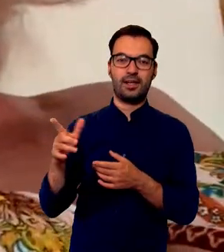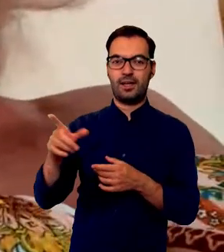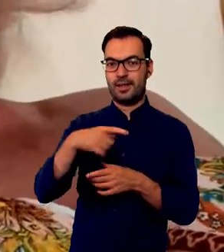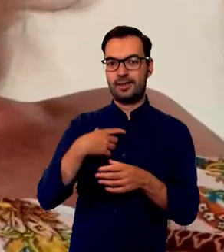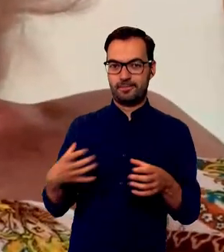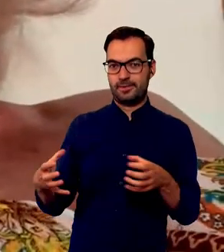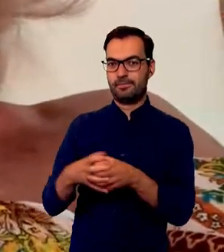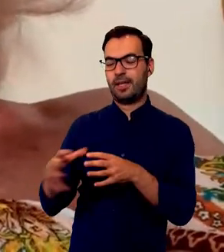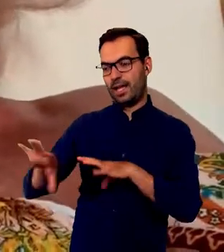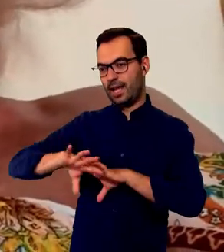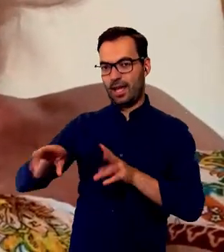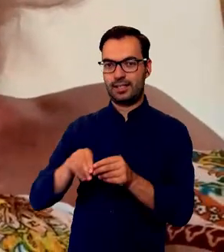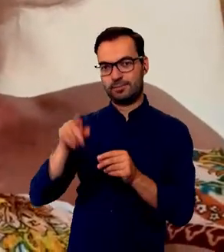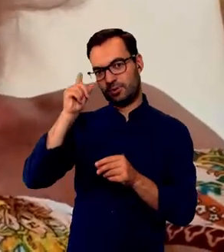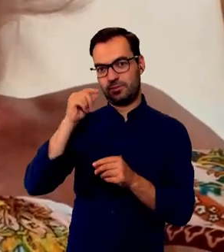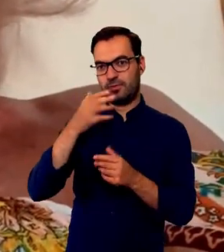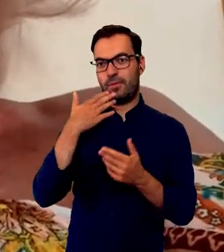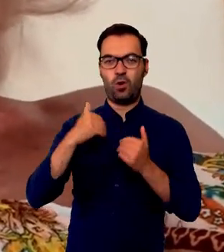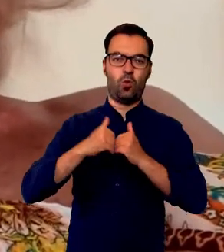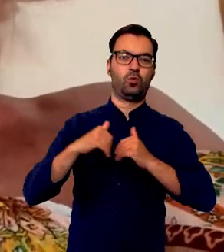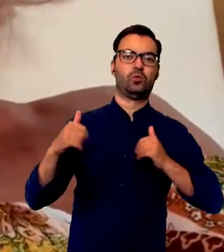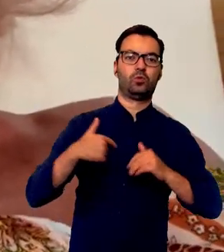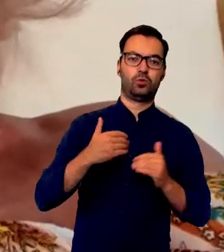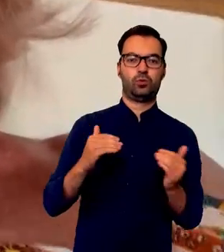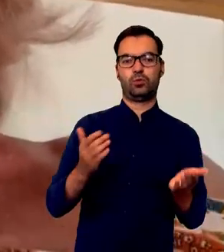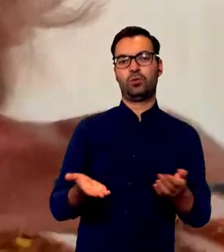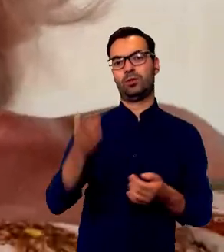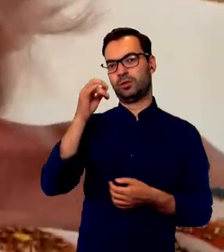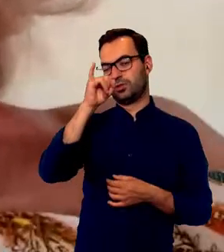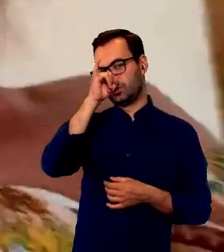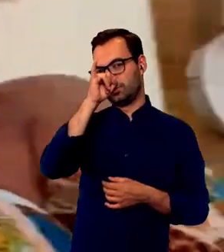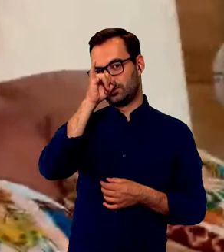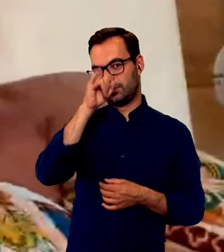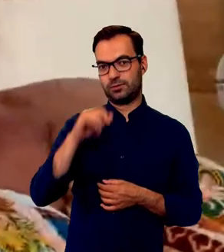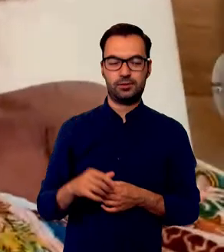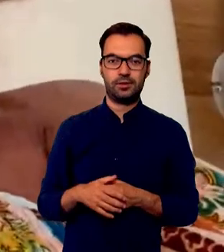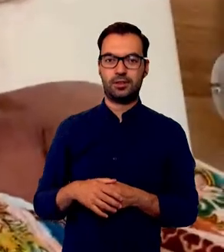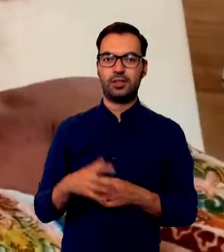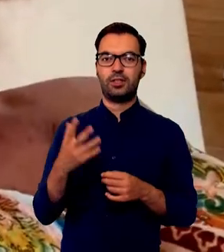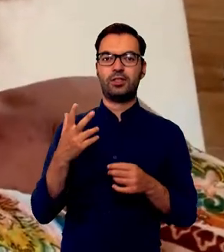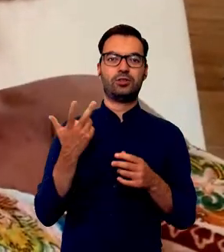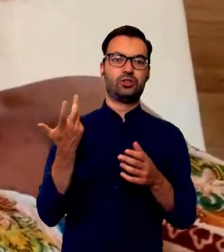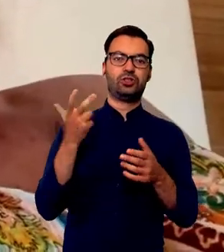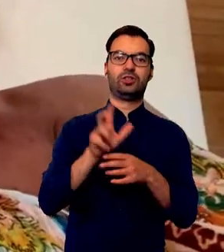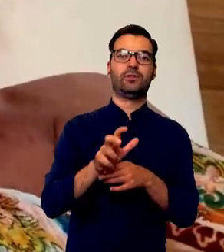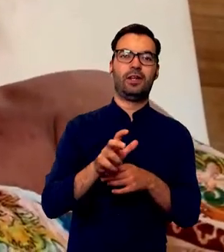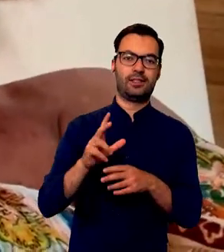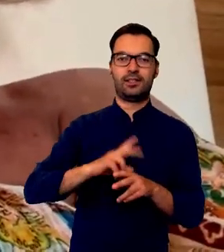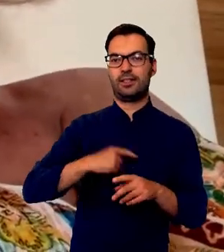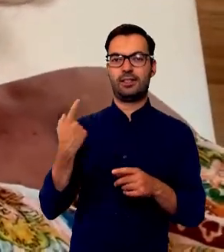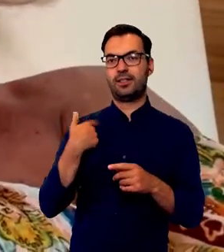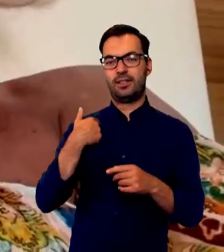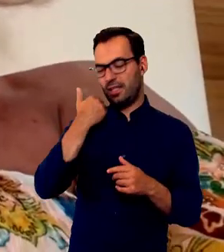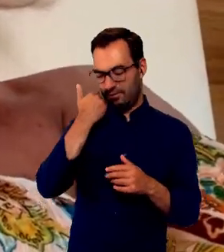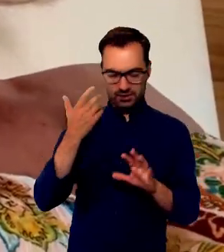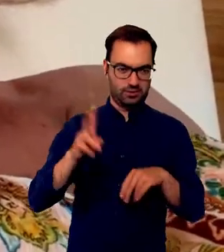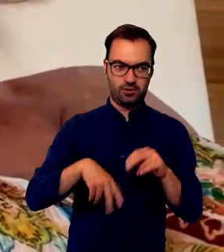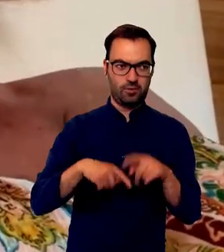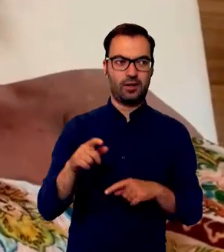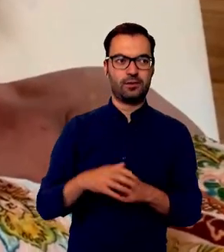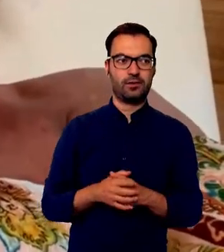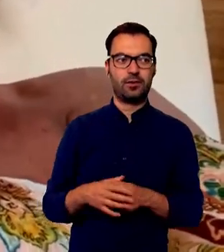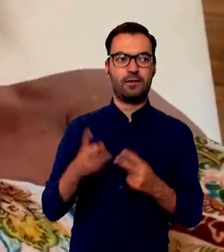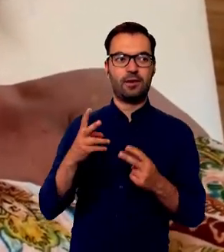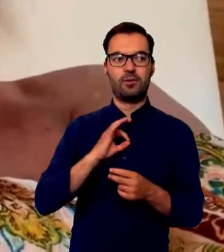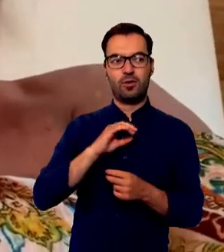gdzie śpi moja ekipa, więc nie ma wyróżnienia żadnego, że wszyscy, jak trzy gwiazdki, to wszyscy lecimy trzy gwiazdki, ja się tego nie wstydzę. Ważne,